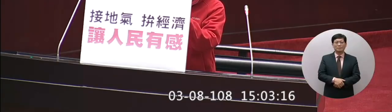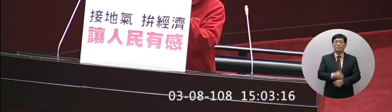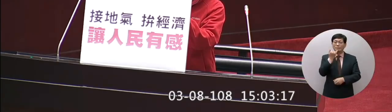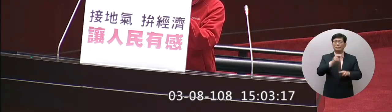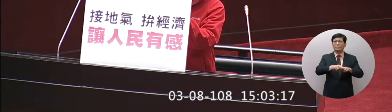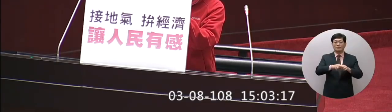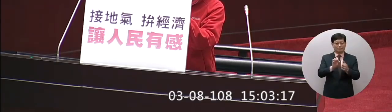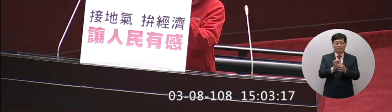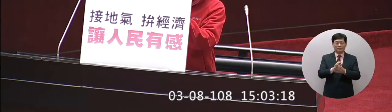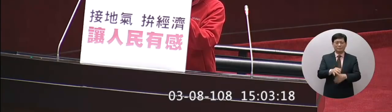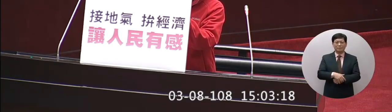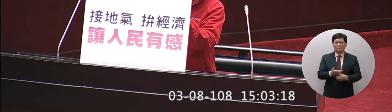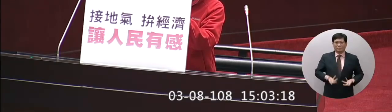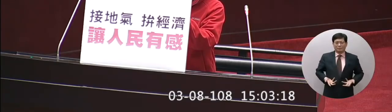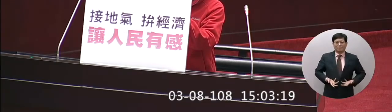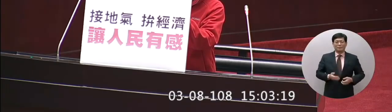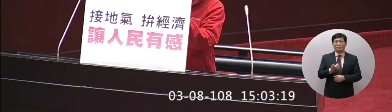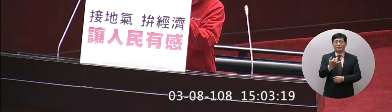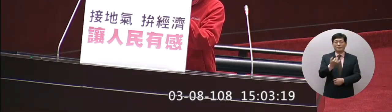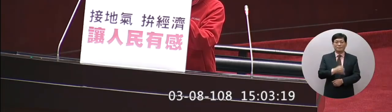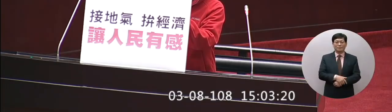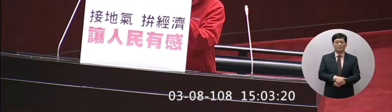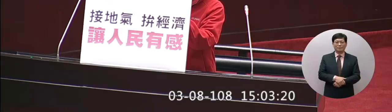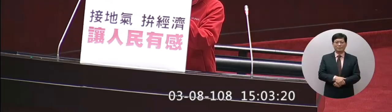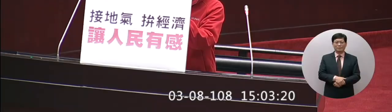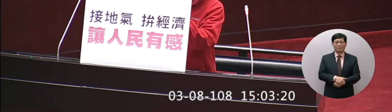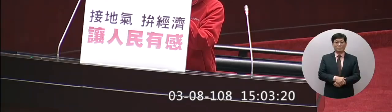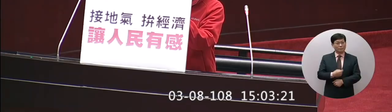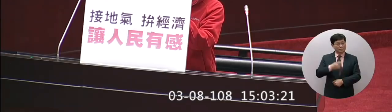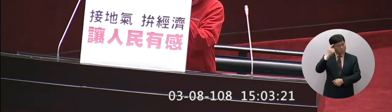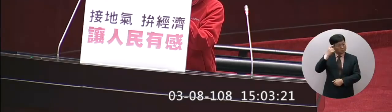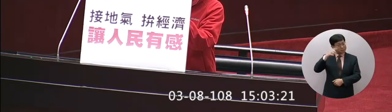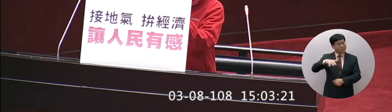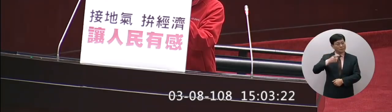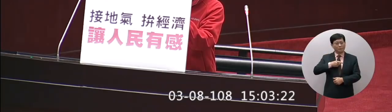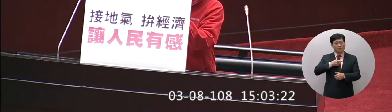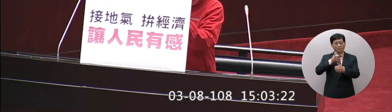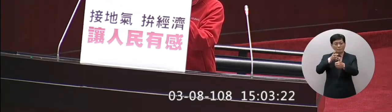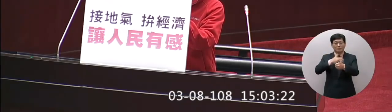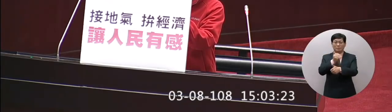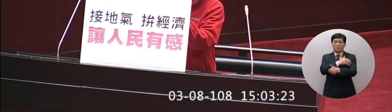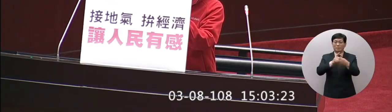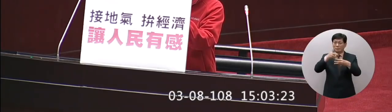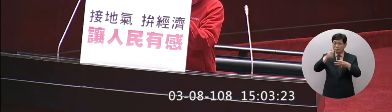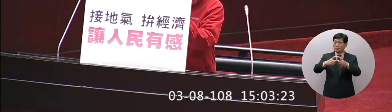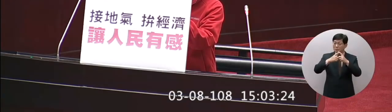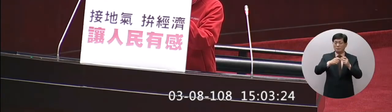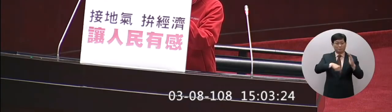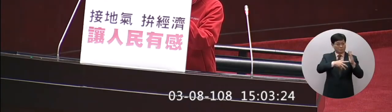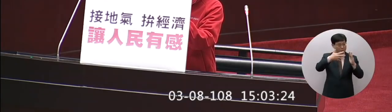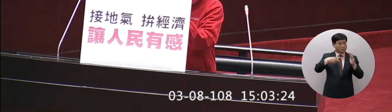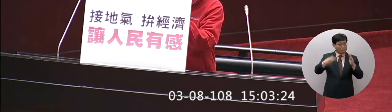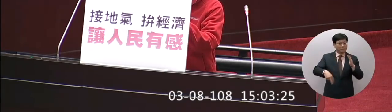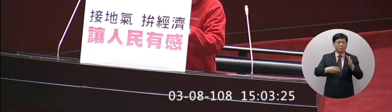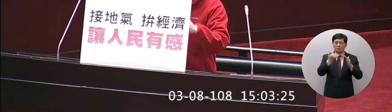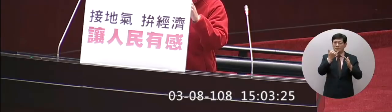你可以坐着，没问题，休息一下，好不好？ 好，多谢。 因为我想先请陈主委先回答，那院长再请